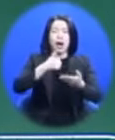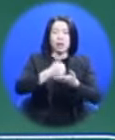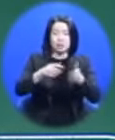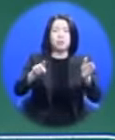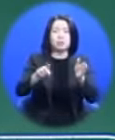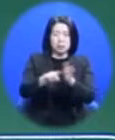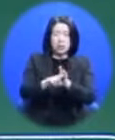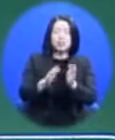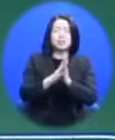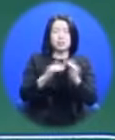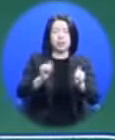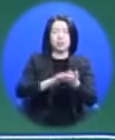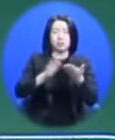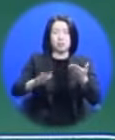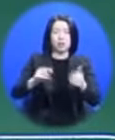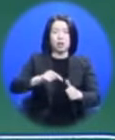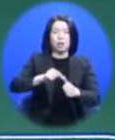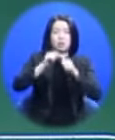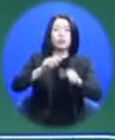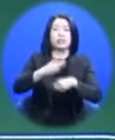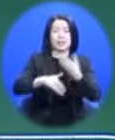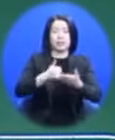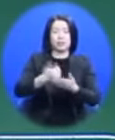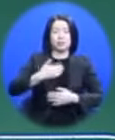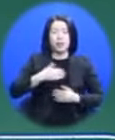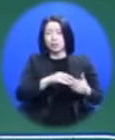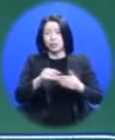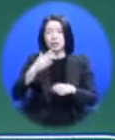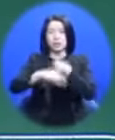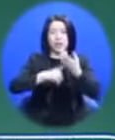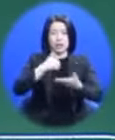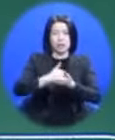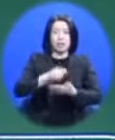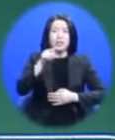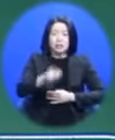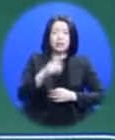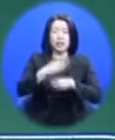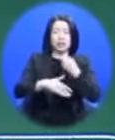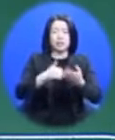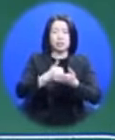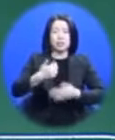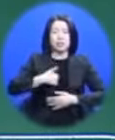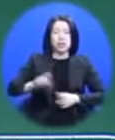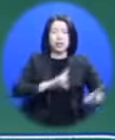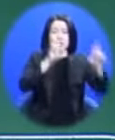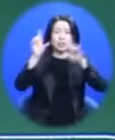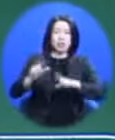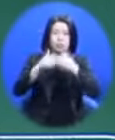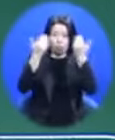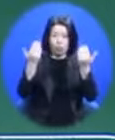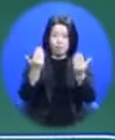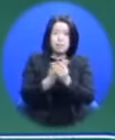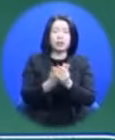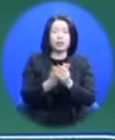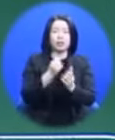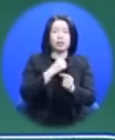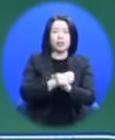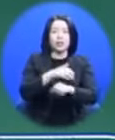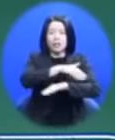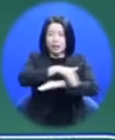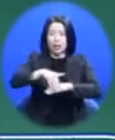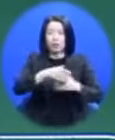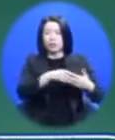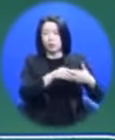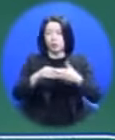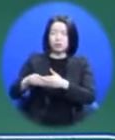믿는 사람입니다. 구원의 하나님, 나를 인도하신 하나님, 그 하나님이 내 삶을 완벽하게 계획하시고